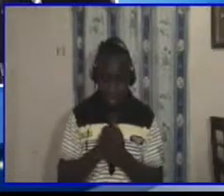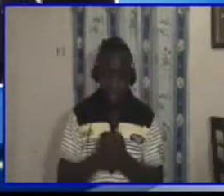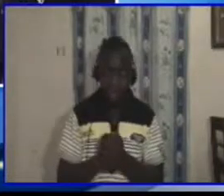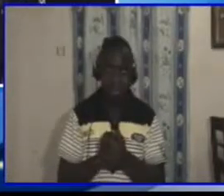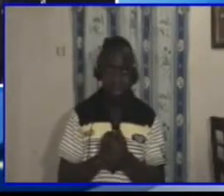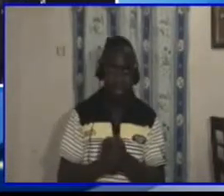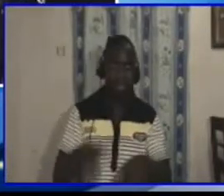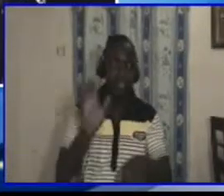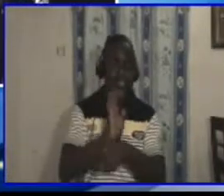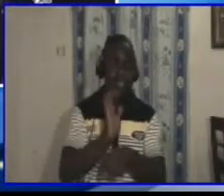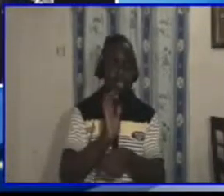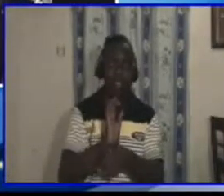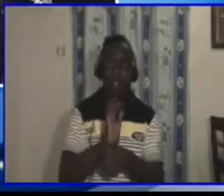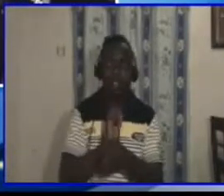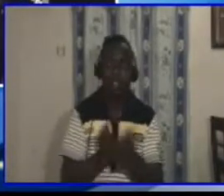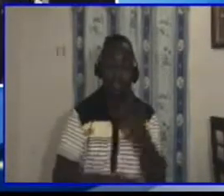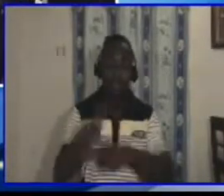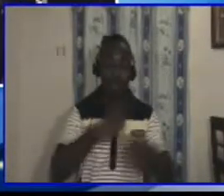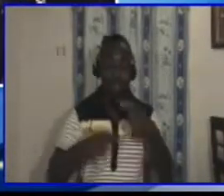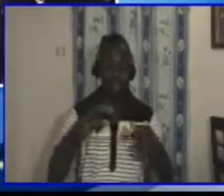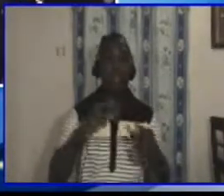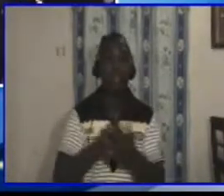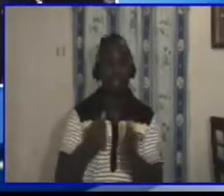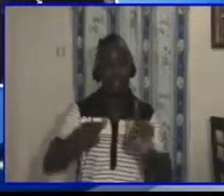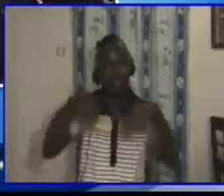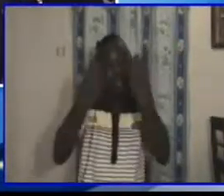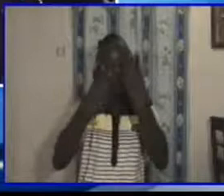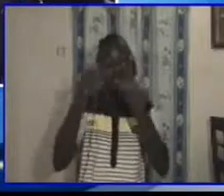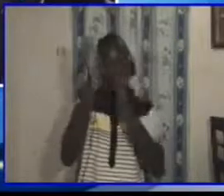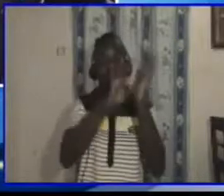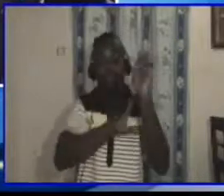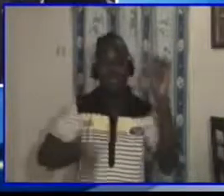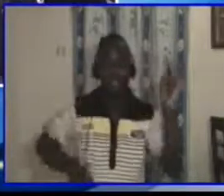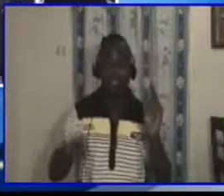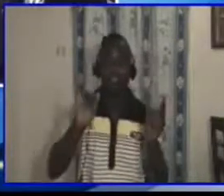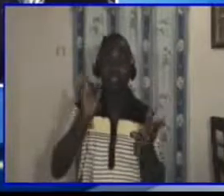il suo ritorno sarà una realtà